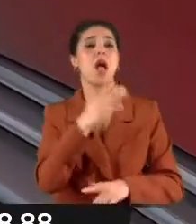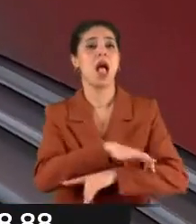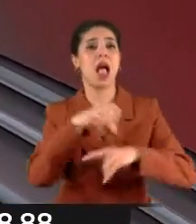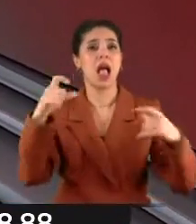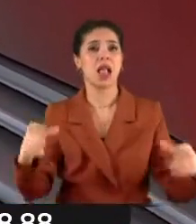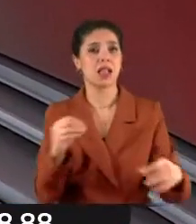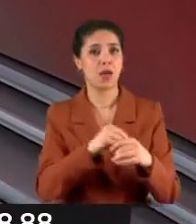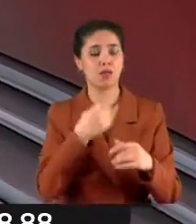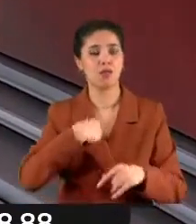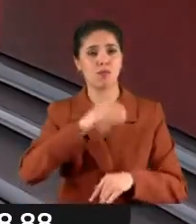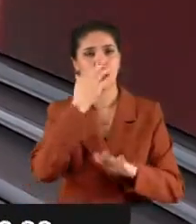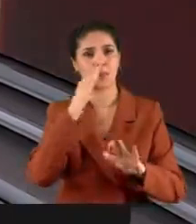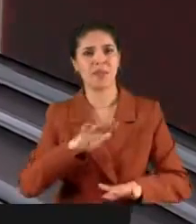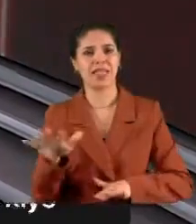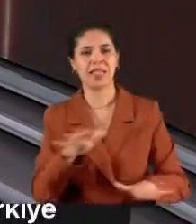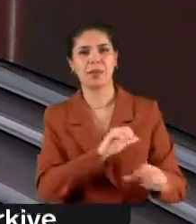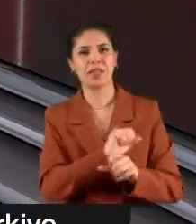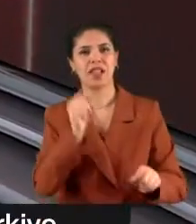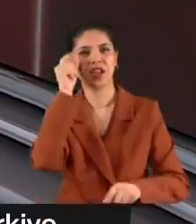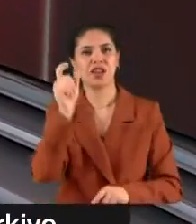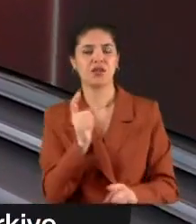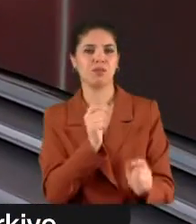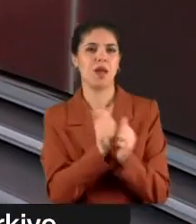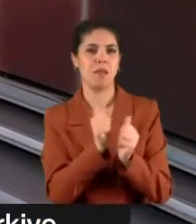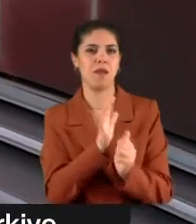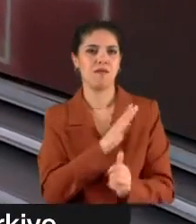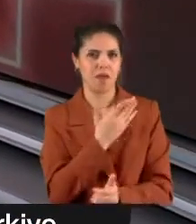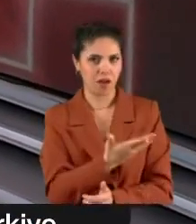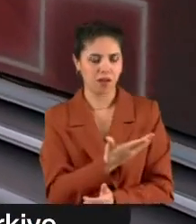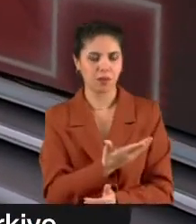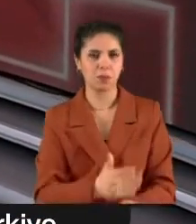bir depremzede var zannediyorum Işıl, öyle değil mi?